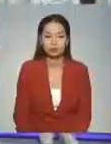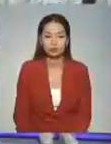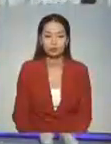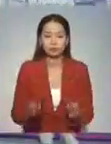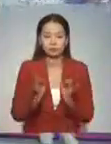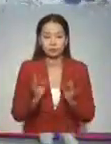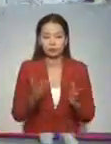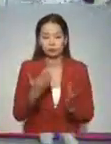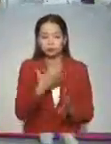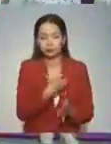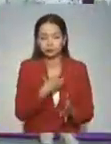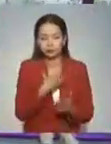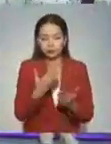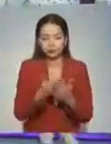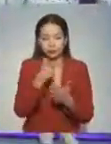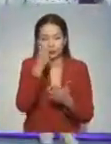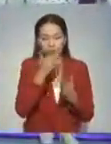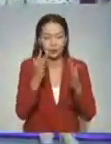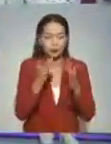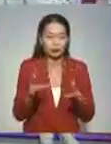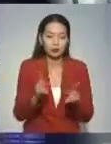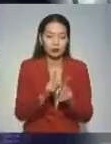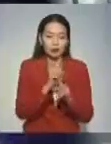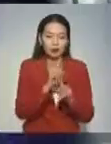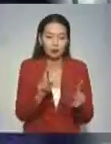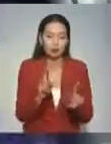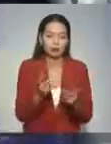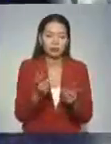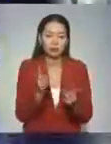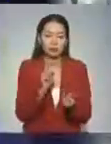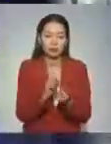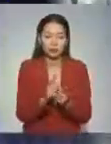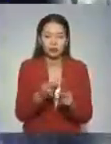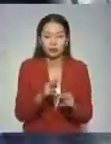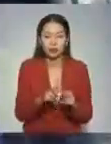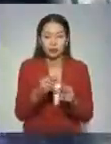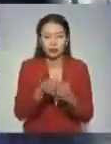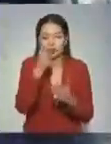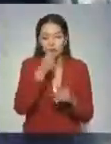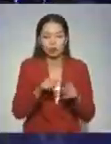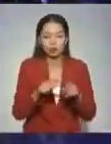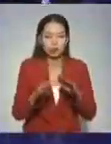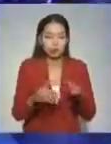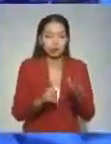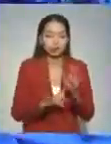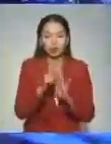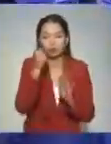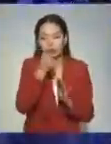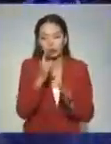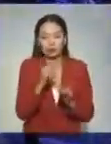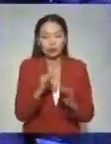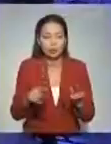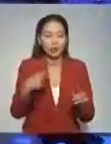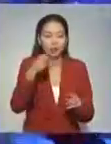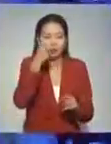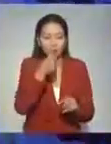Мерекенің басты қонақтары жаңа жылдық шыршадан ерекше әсермен қайтты. Қолдары сыйлыққа, көңілдері күйге толы бүлдіршіндер. Келер жылы